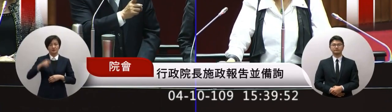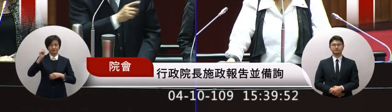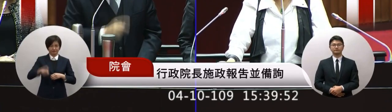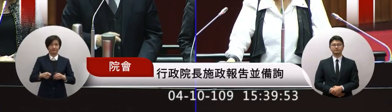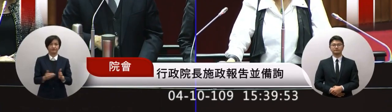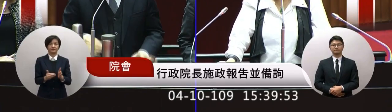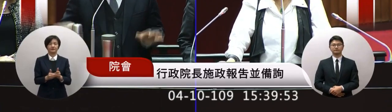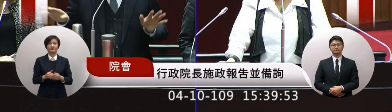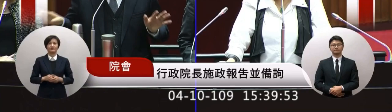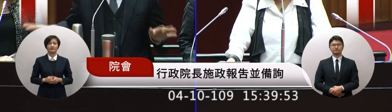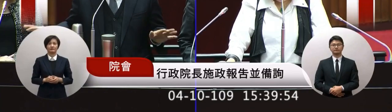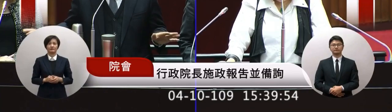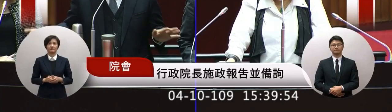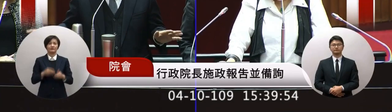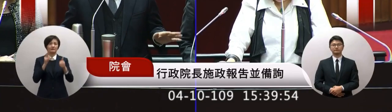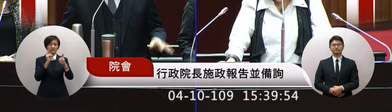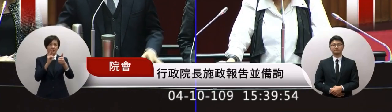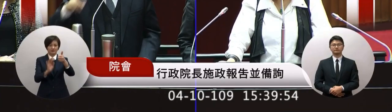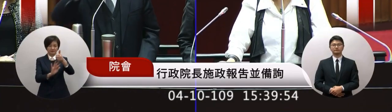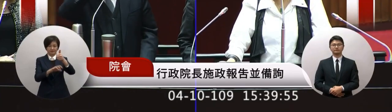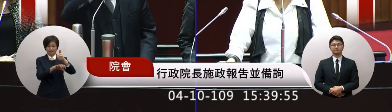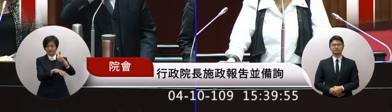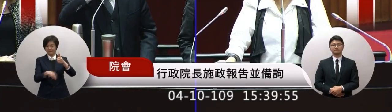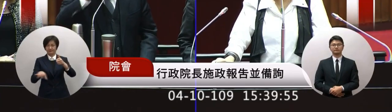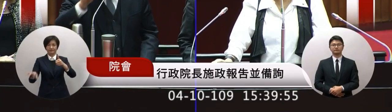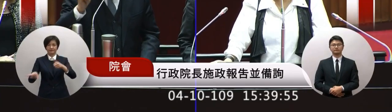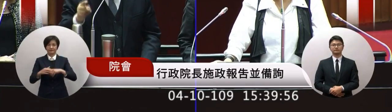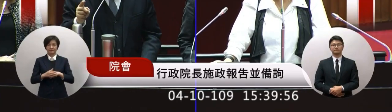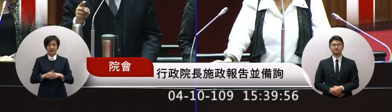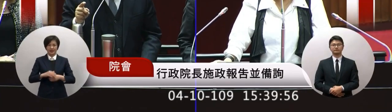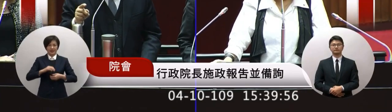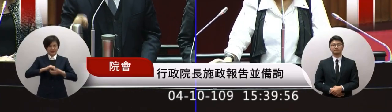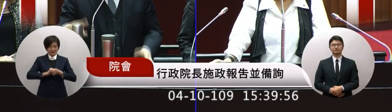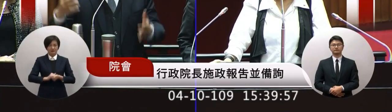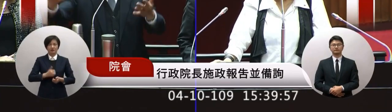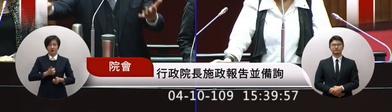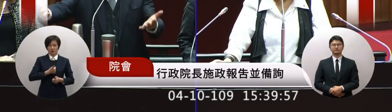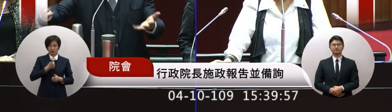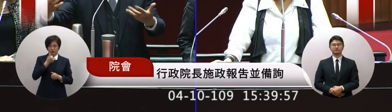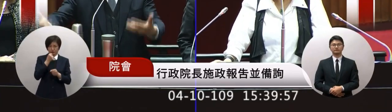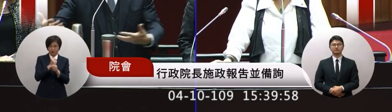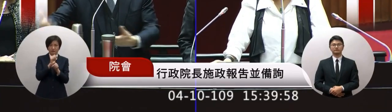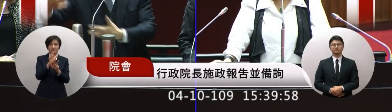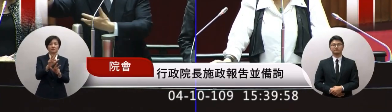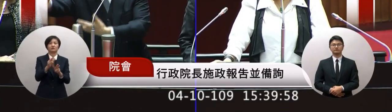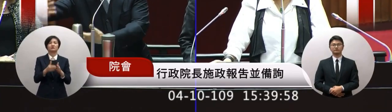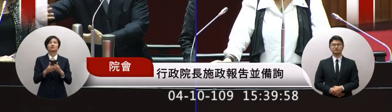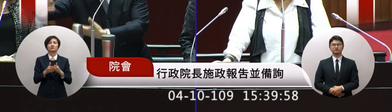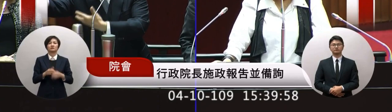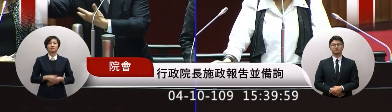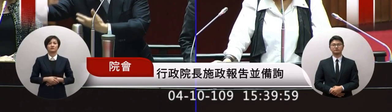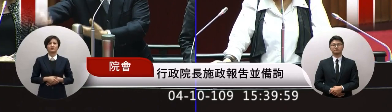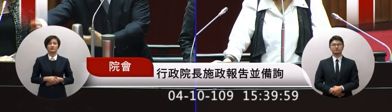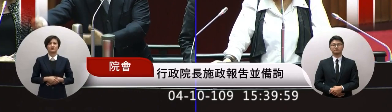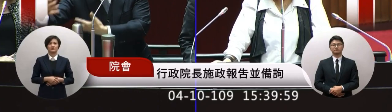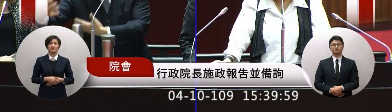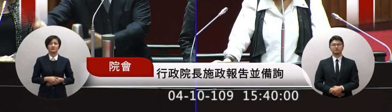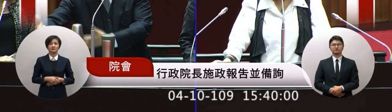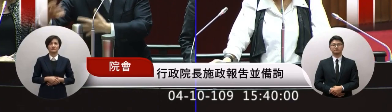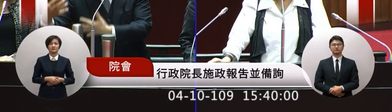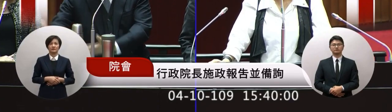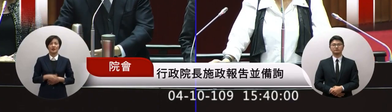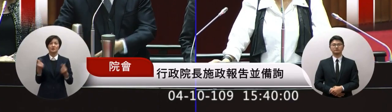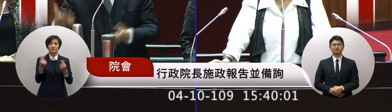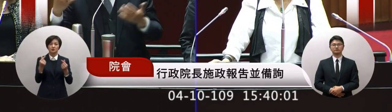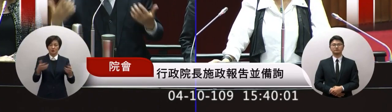就是要求相关部会务实的。我们现在确实哪一些工